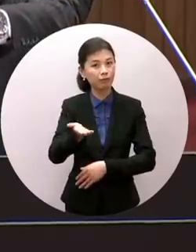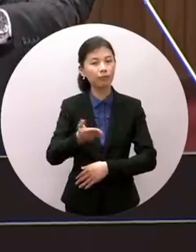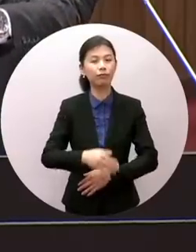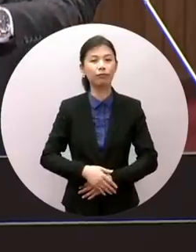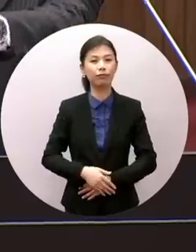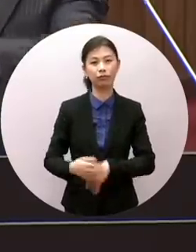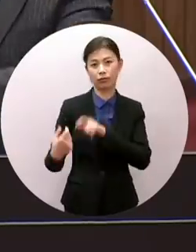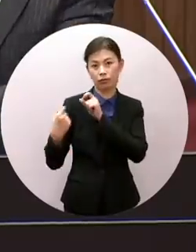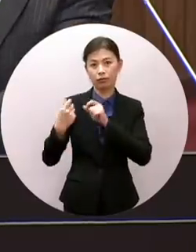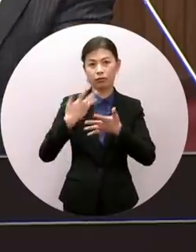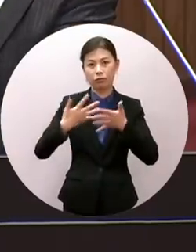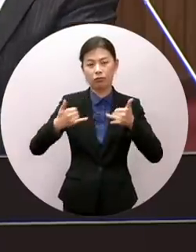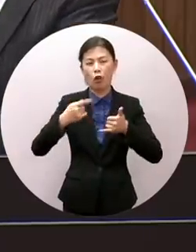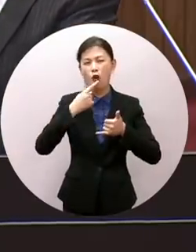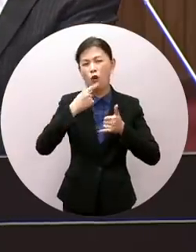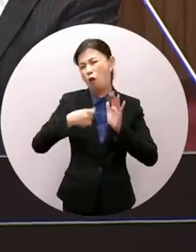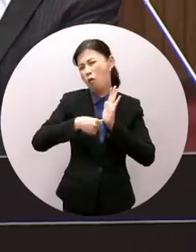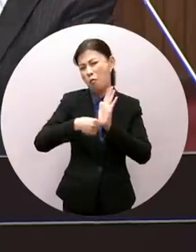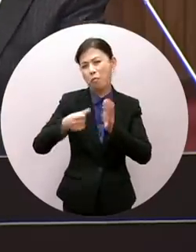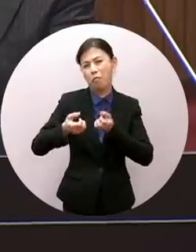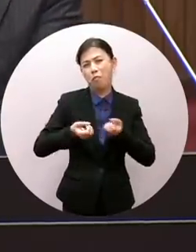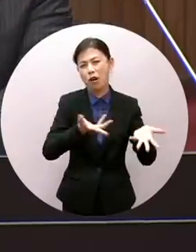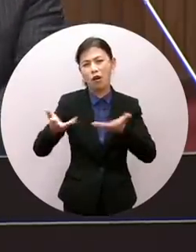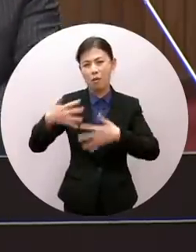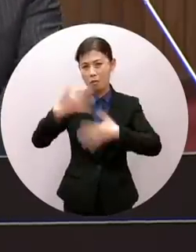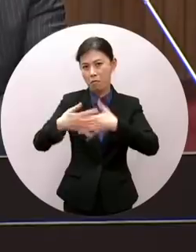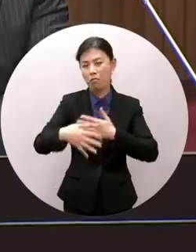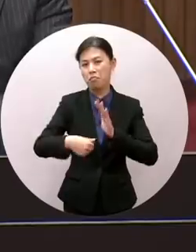这是最近网络爆红的一段影片。